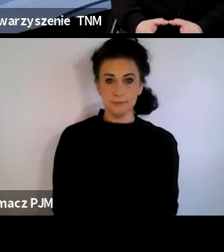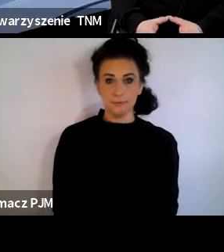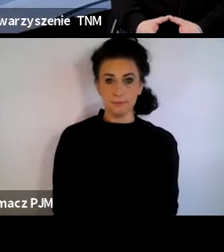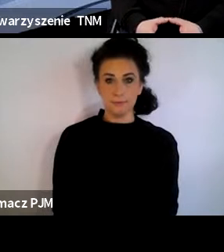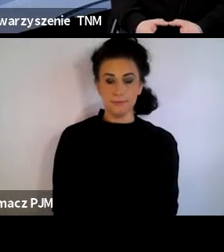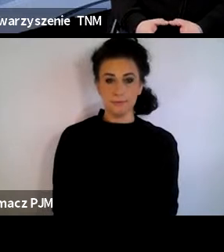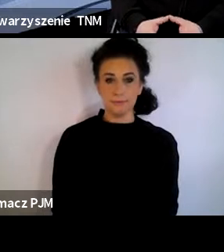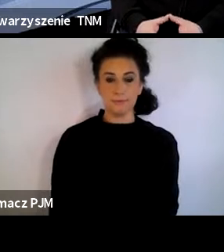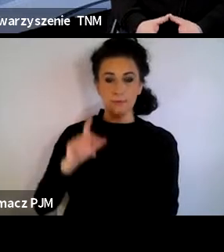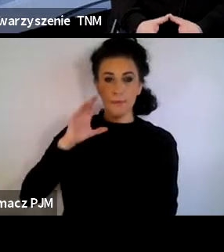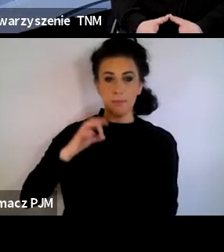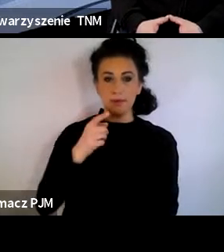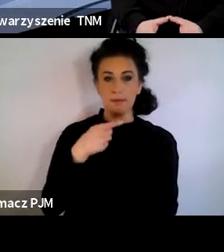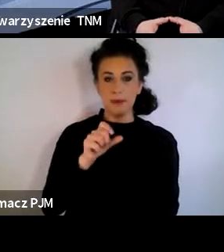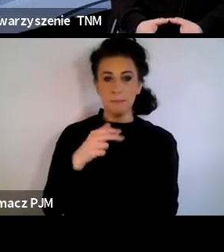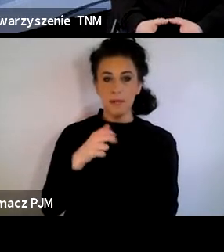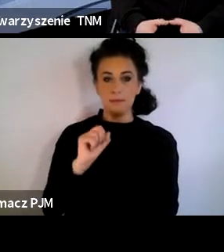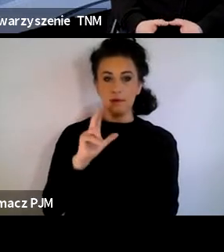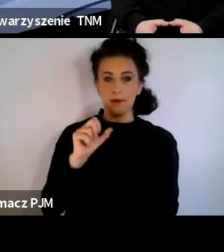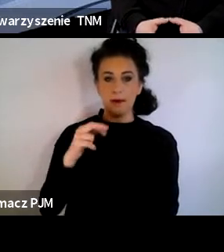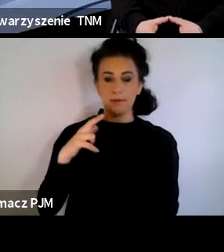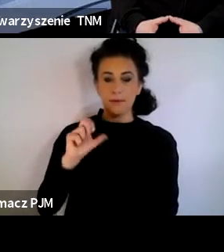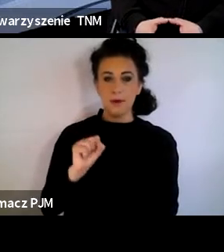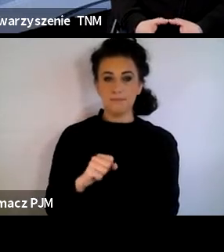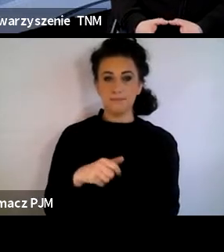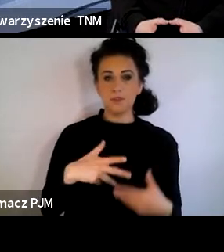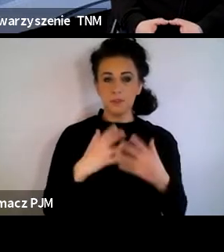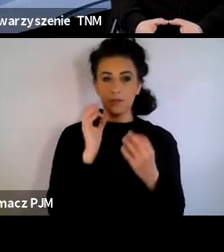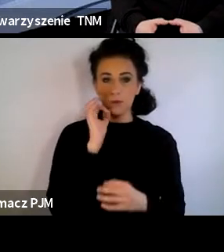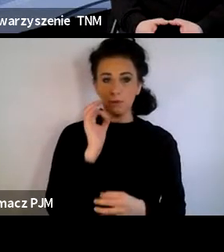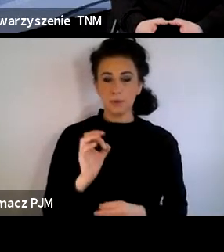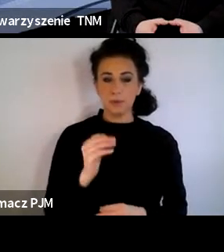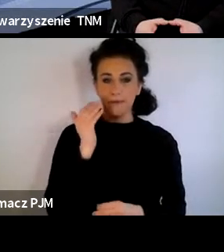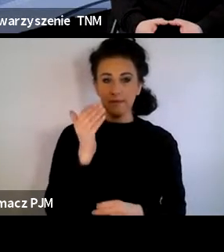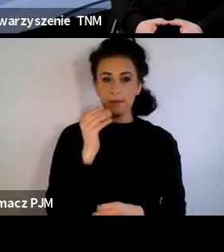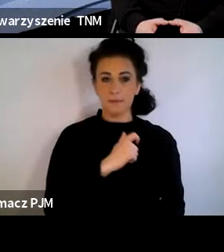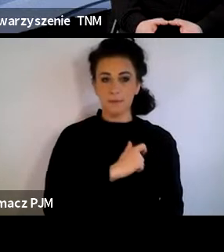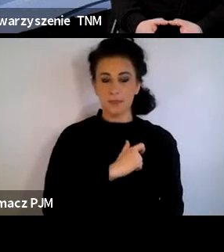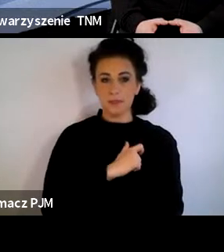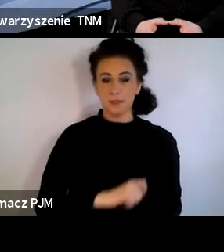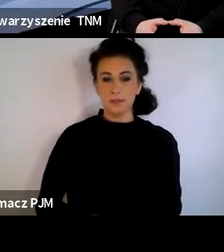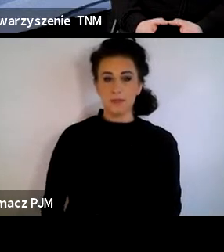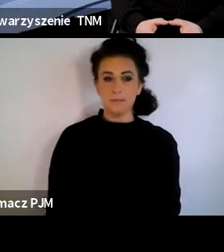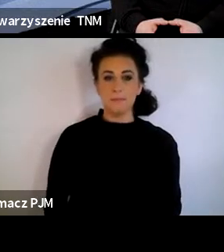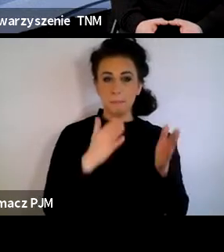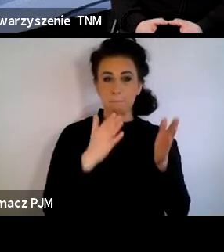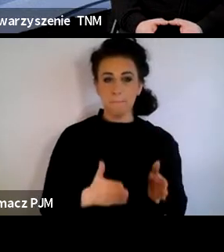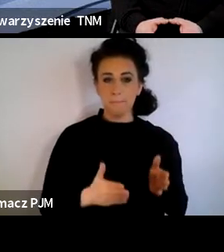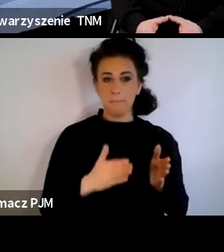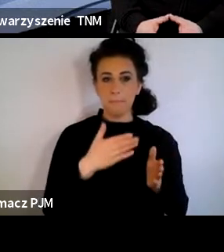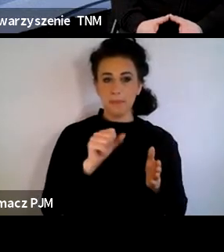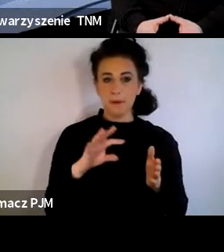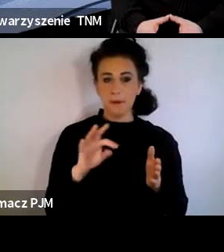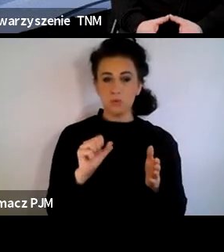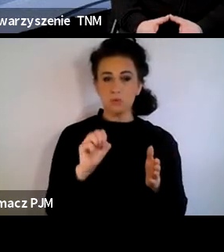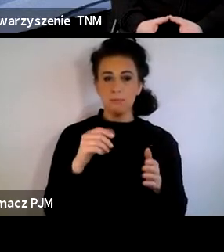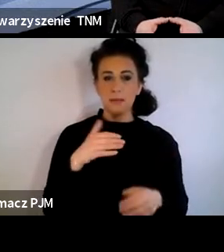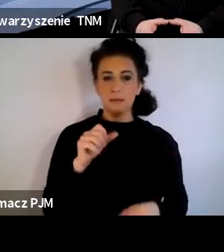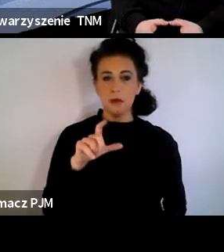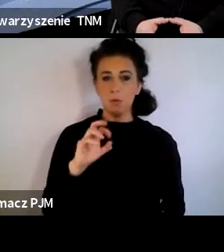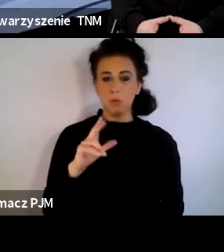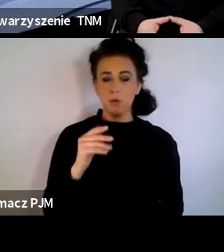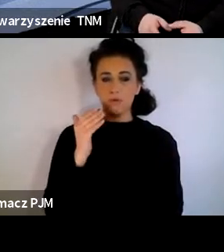Pan Damian Kania jest, pani Anna Kołodziej, dzień dobry, i pani Aneta Grabowska, i pan Mateusz Macałko. Dzień dobry, witam